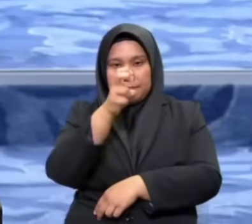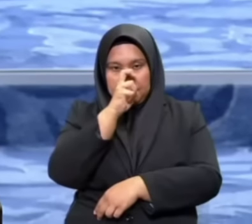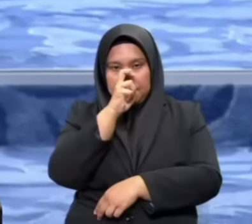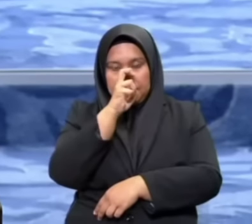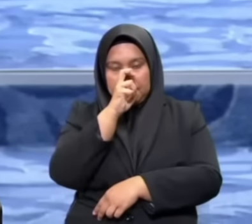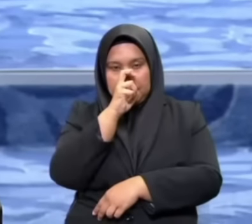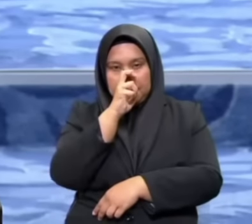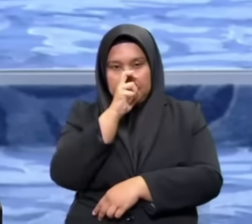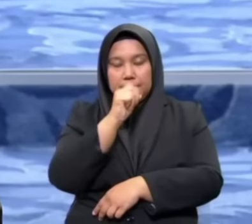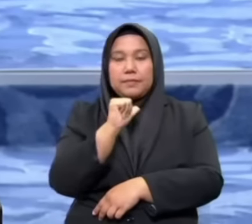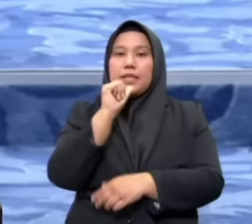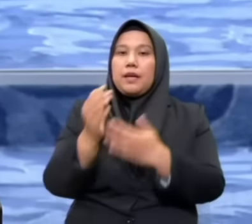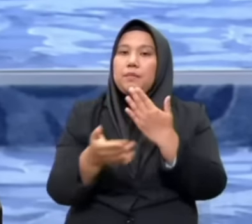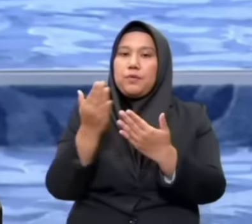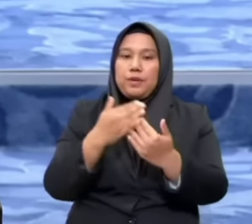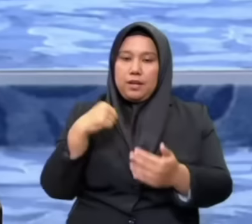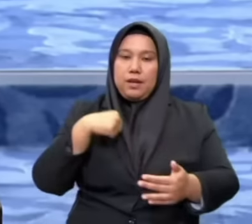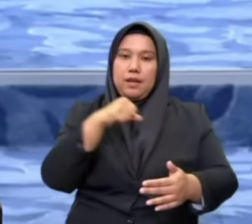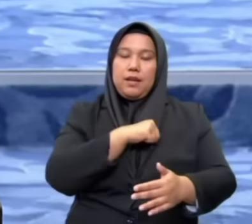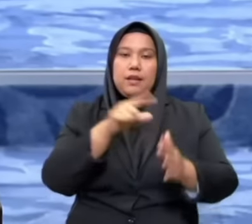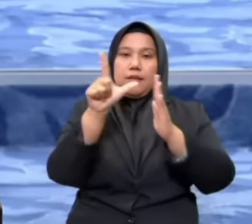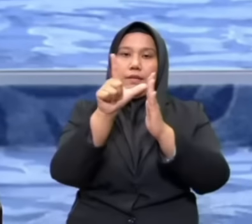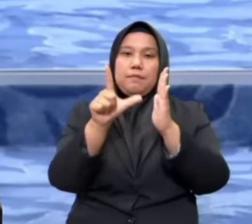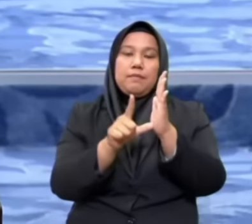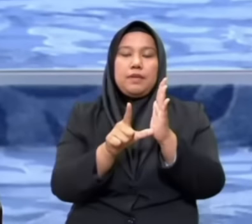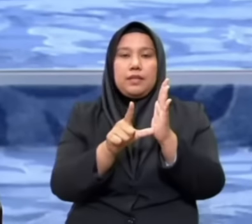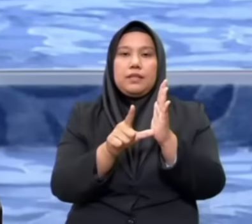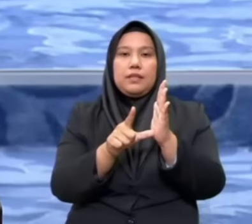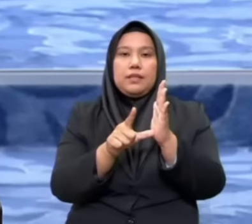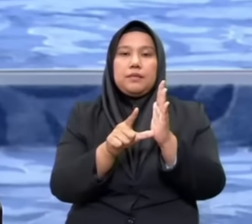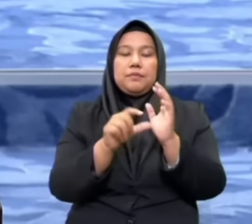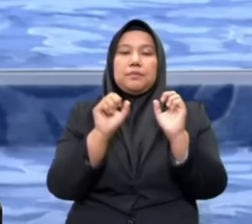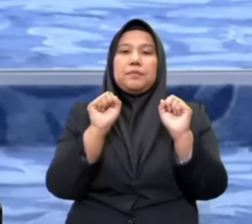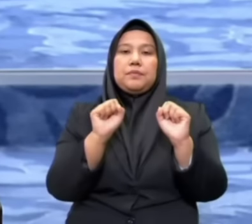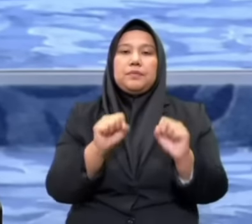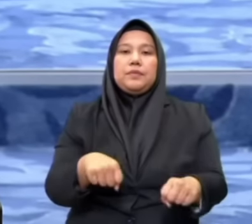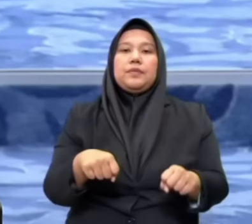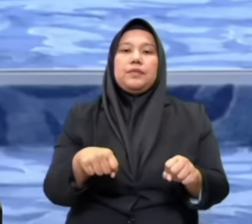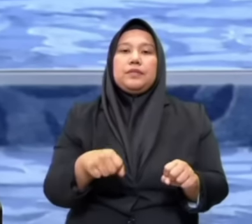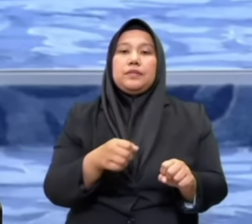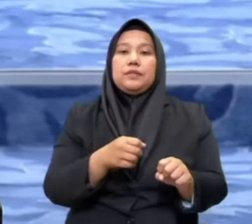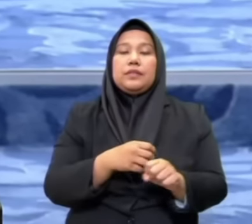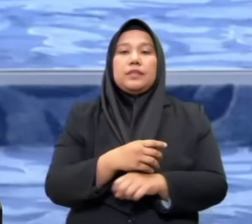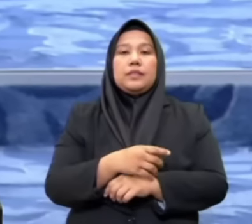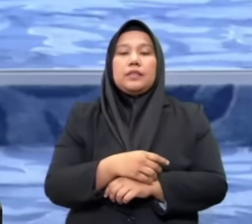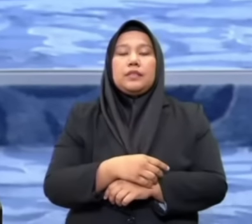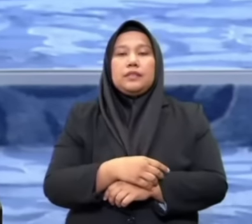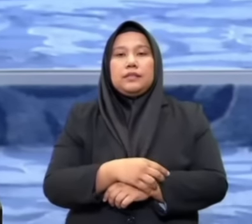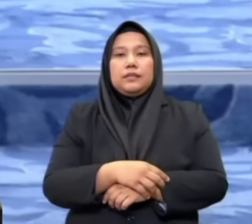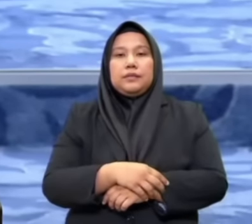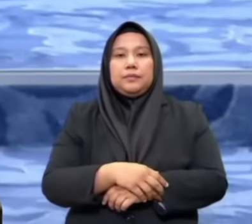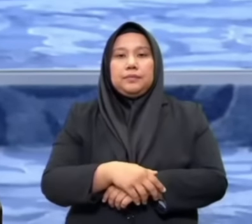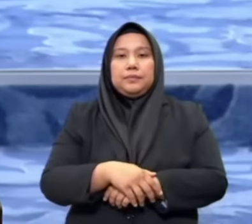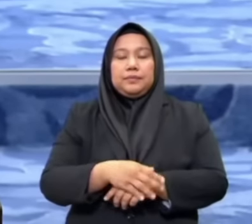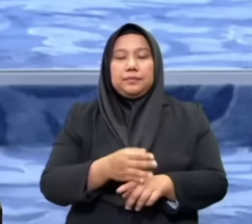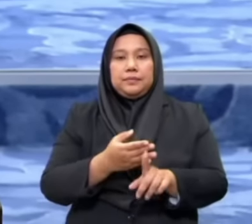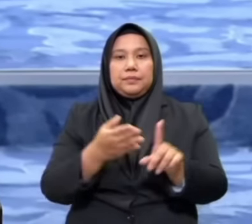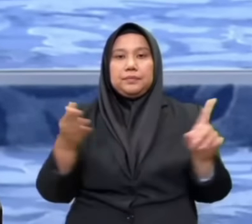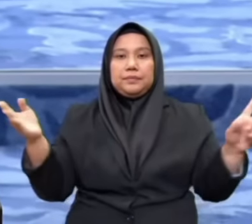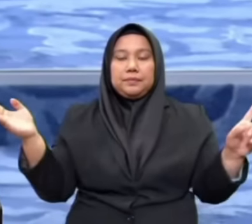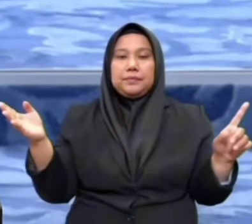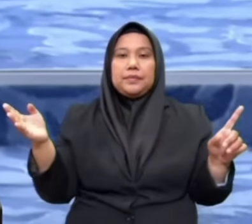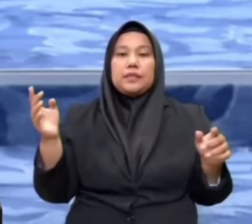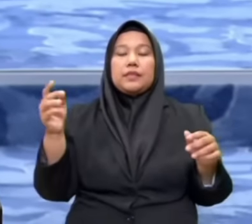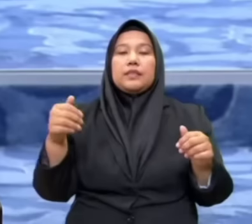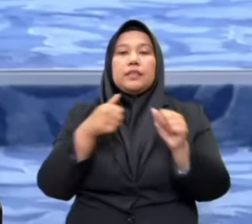tidak mudah ahli lembaga itu bertindak bertentangan dengan prinsip yang dah tegaskan. Dan mereka tahu bahawa